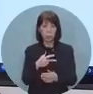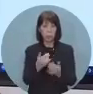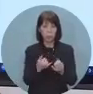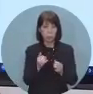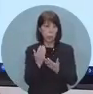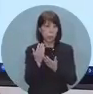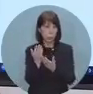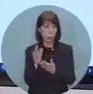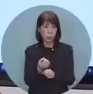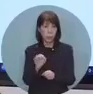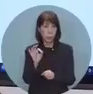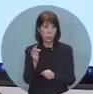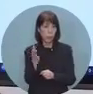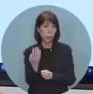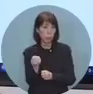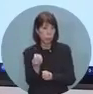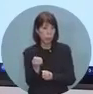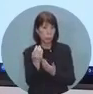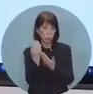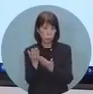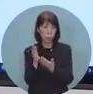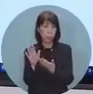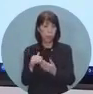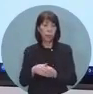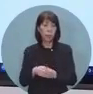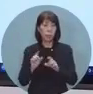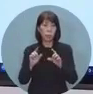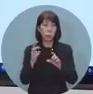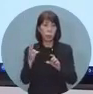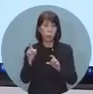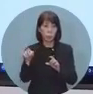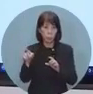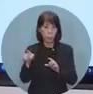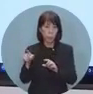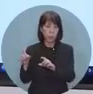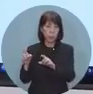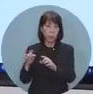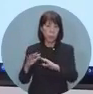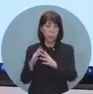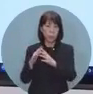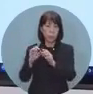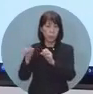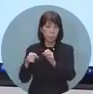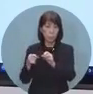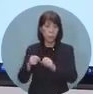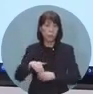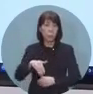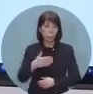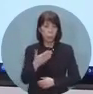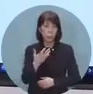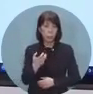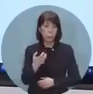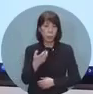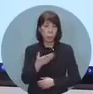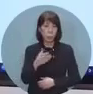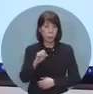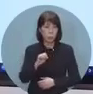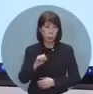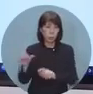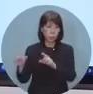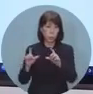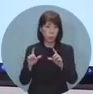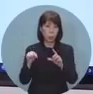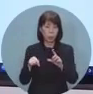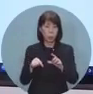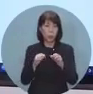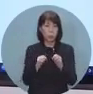これ事業費いくらですかとそしたらですねえ東京都はですね東京建設局はですね989億という風に説明をいたしましたそしたら